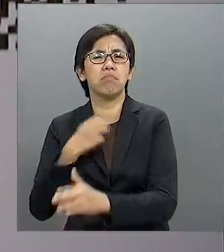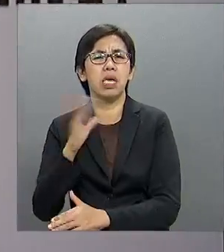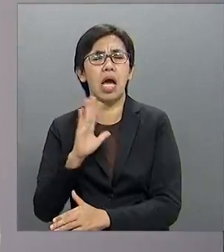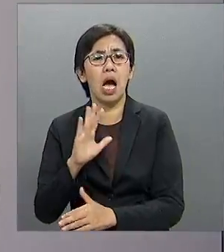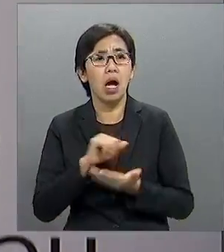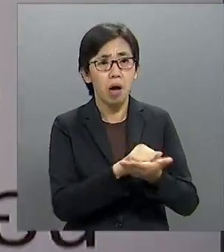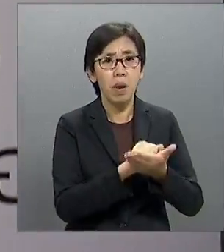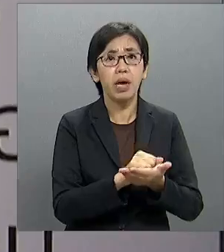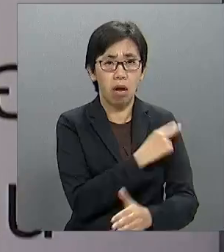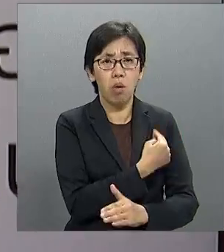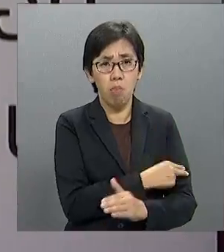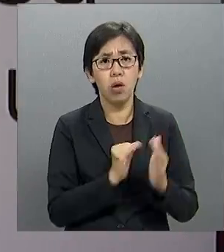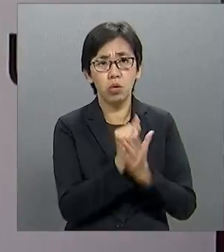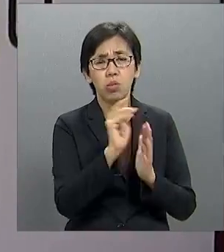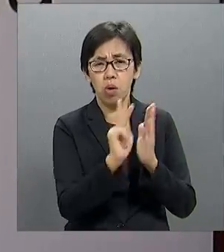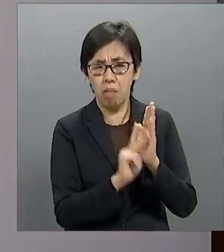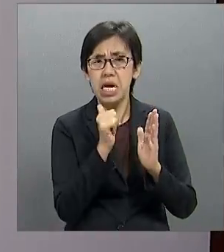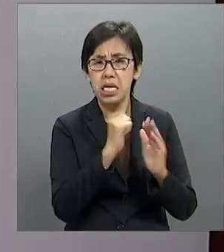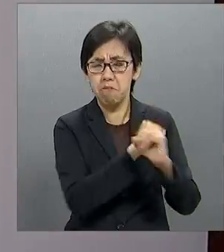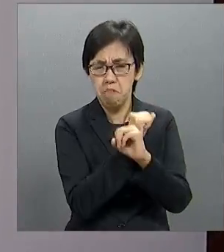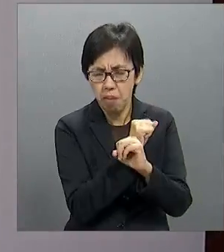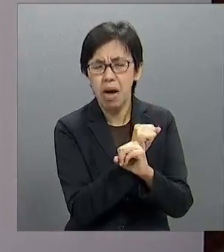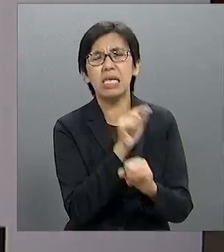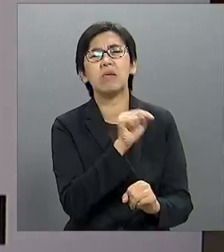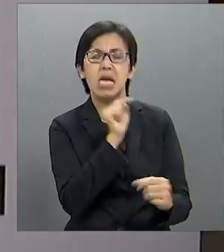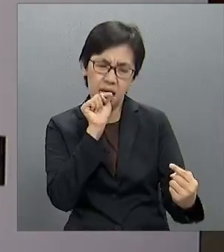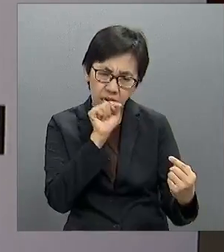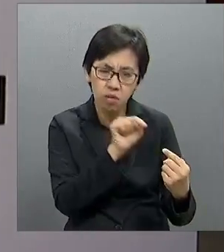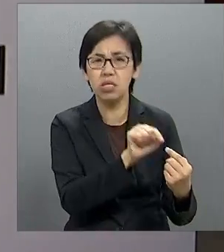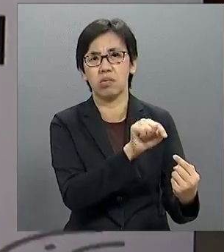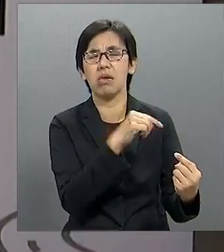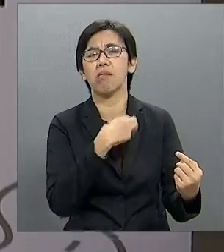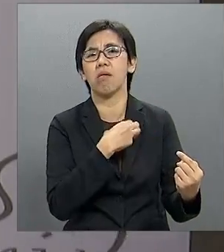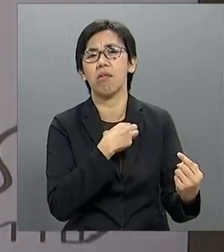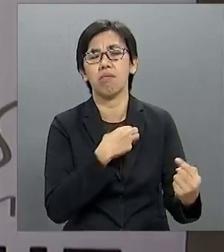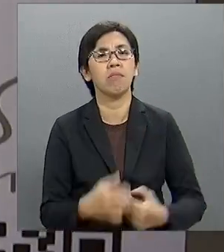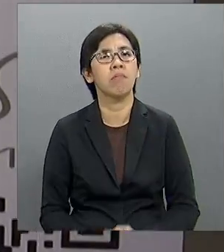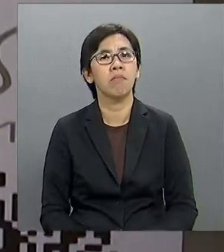ภัยแล้วอะไรแบบนี้ค่ะอ่ะม.ค